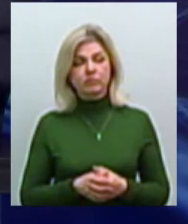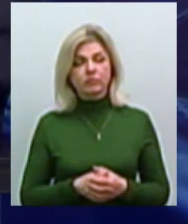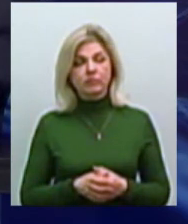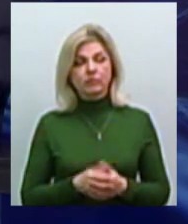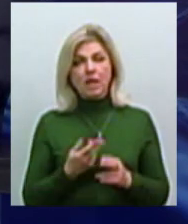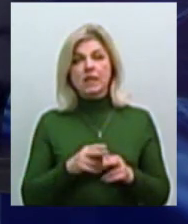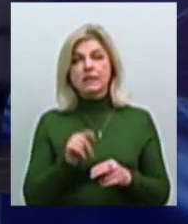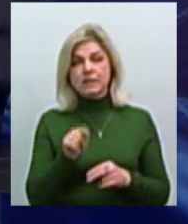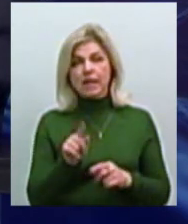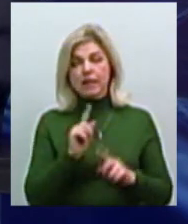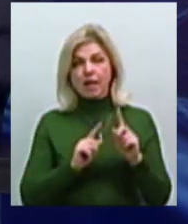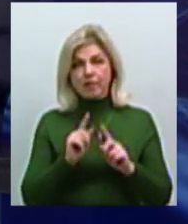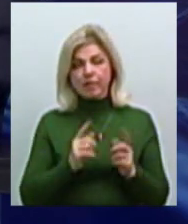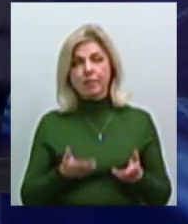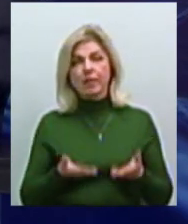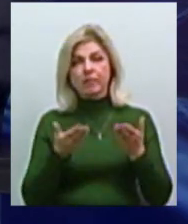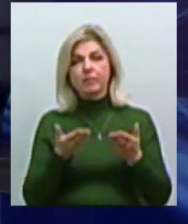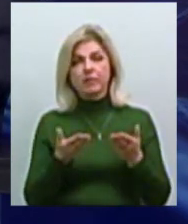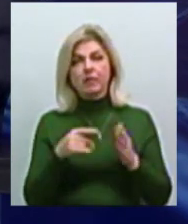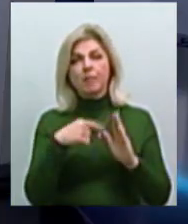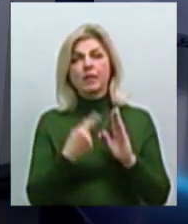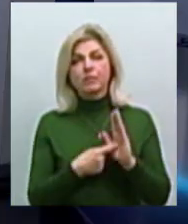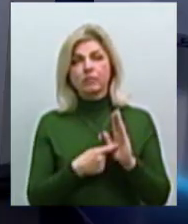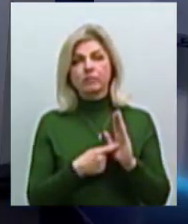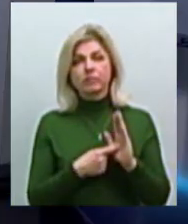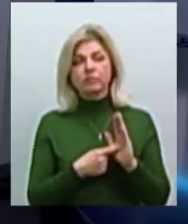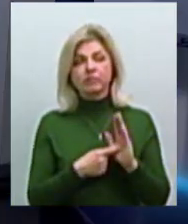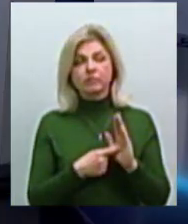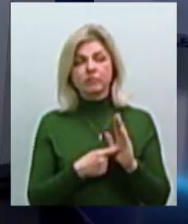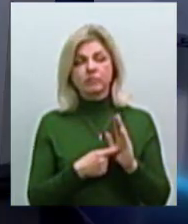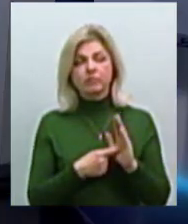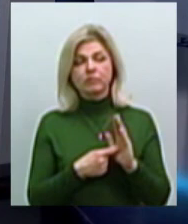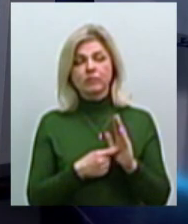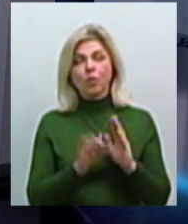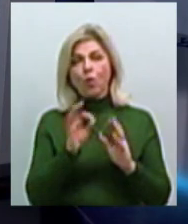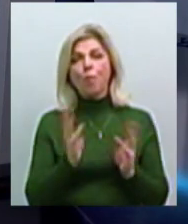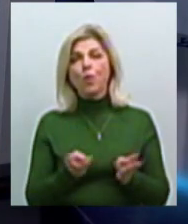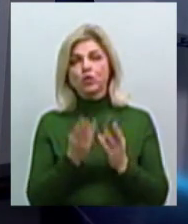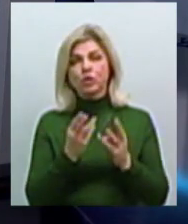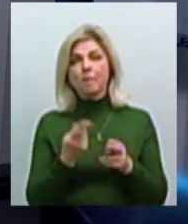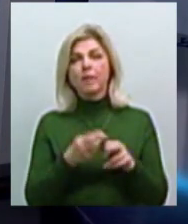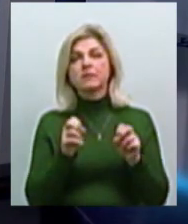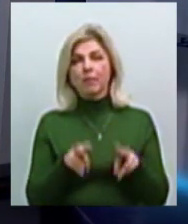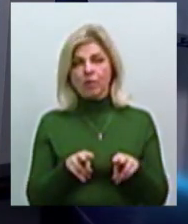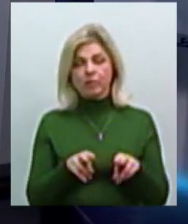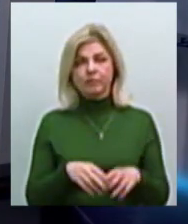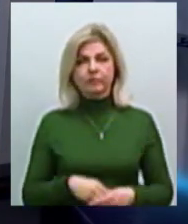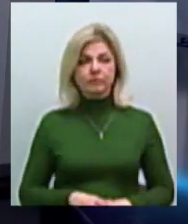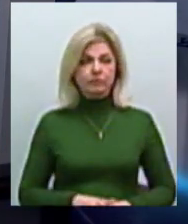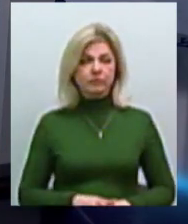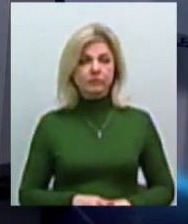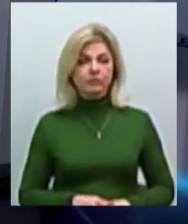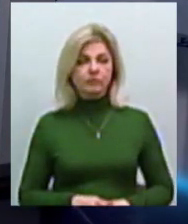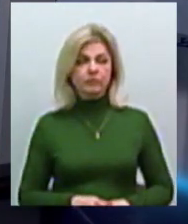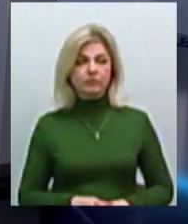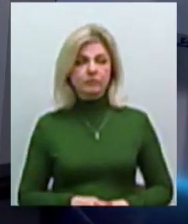цій нараді підіймались питання щодо пожежної небезпеки. Мабуть,